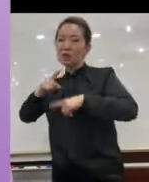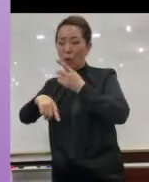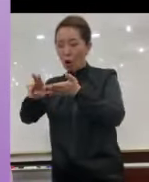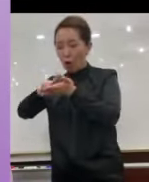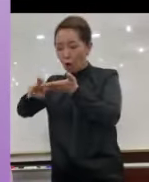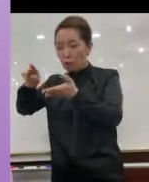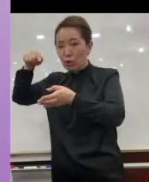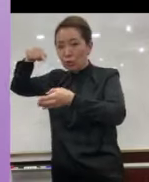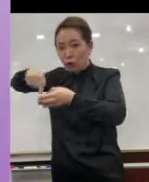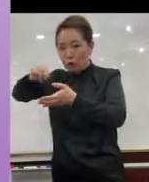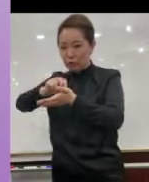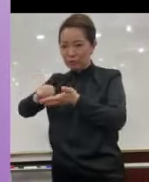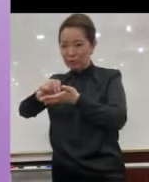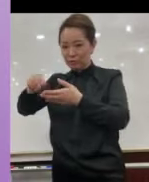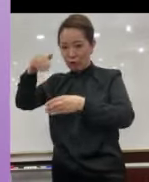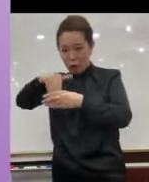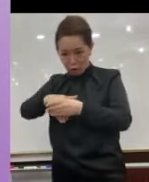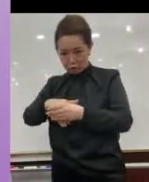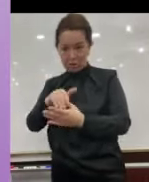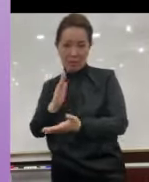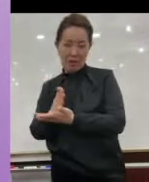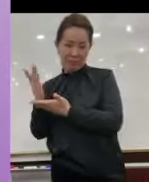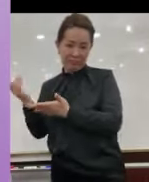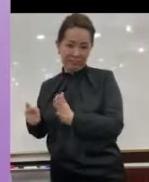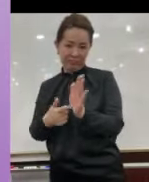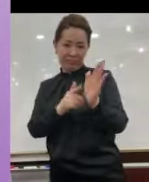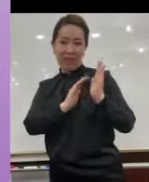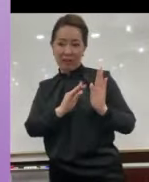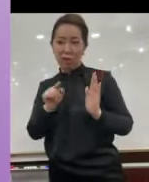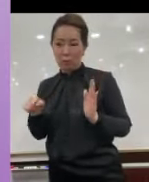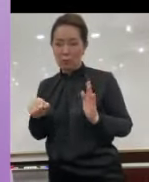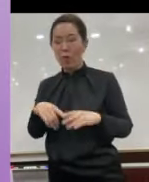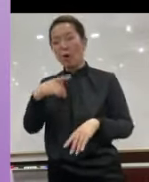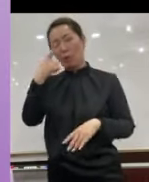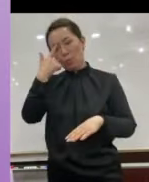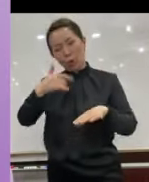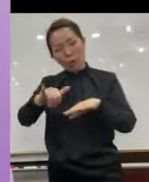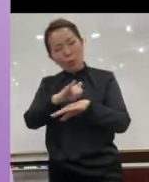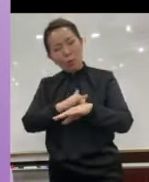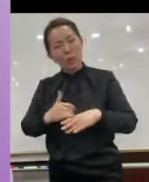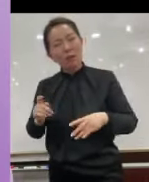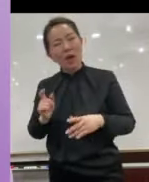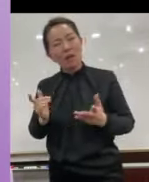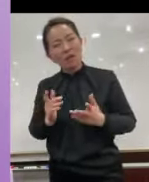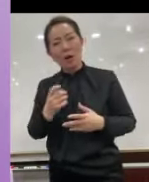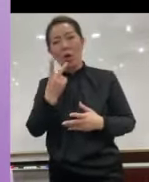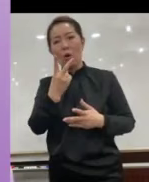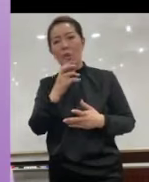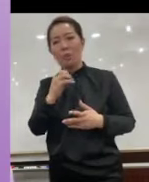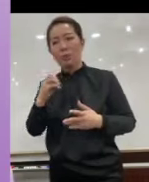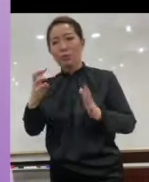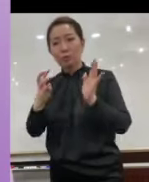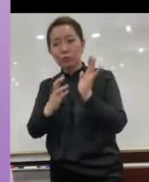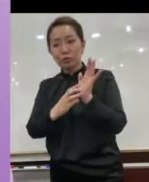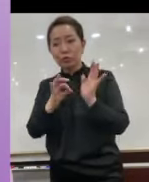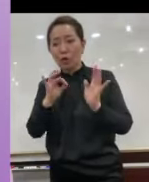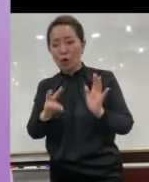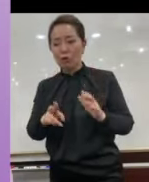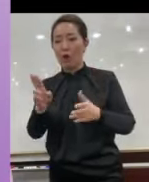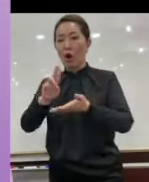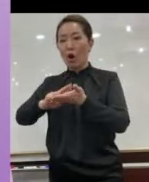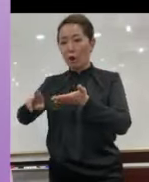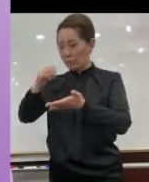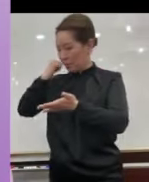конвенцэд тусгагдсан байдаг. Монгол улс бол 2009 онд энэ конвенцийг саяхан баталсан